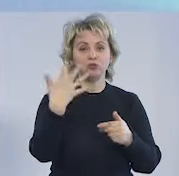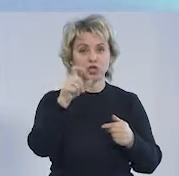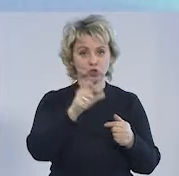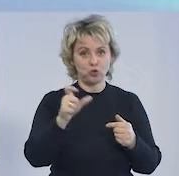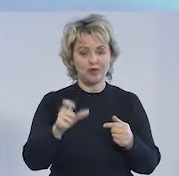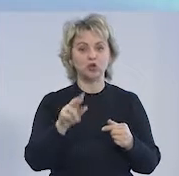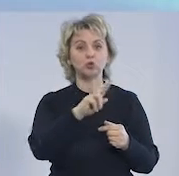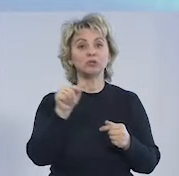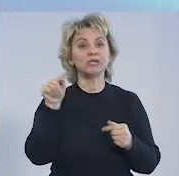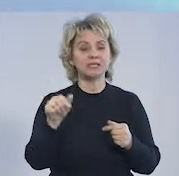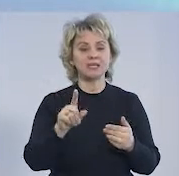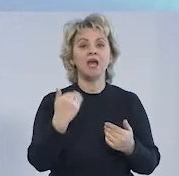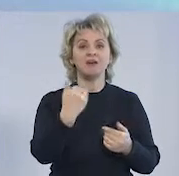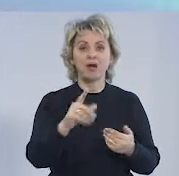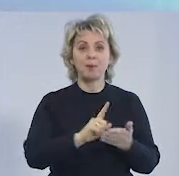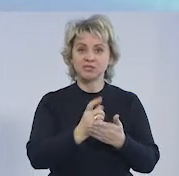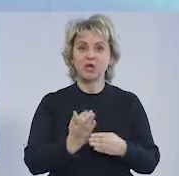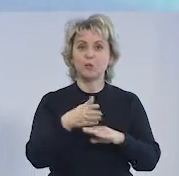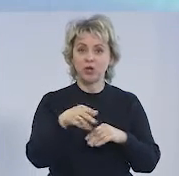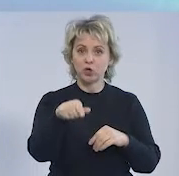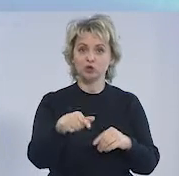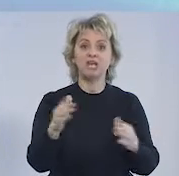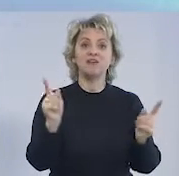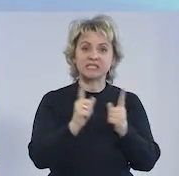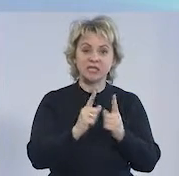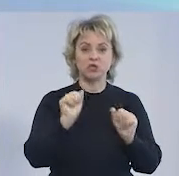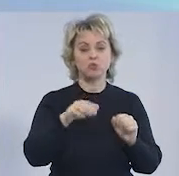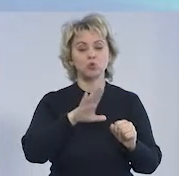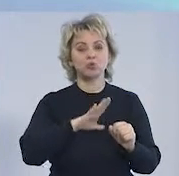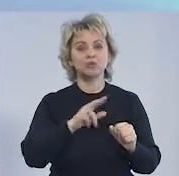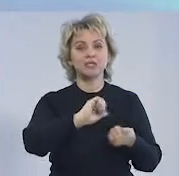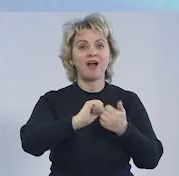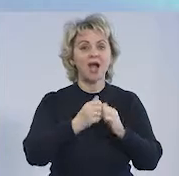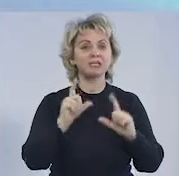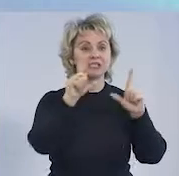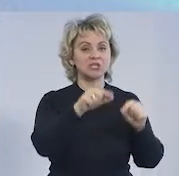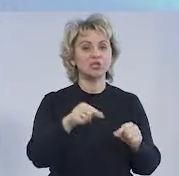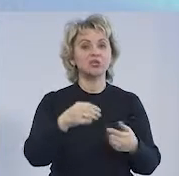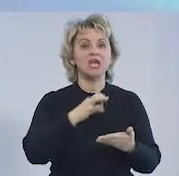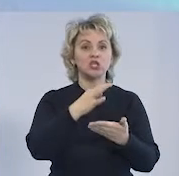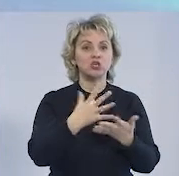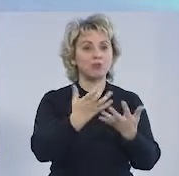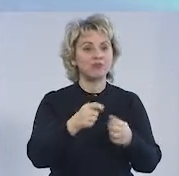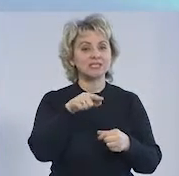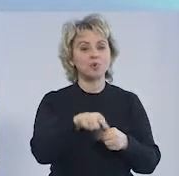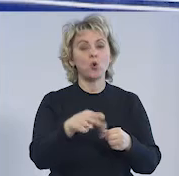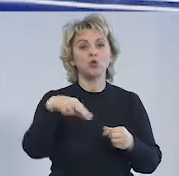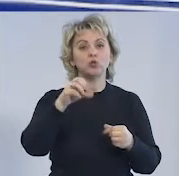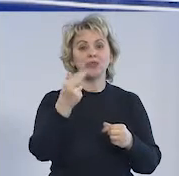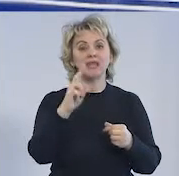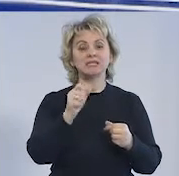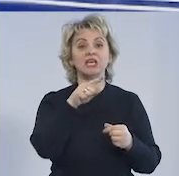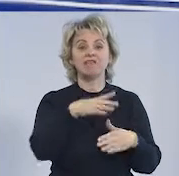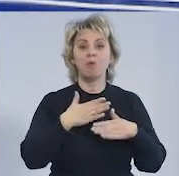5 человек. Кто-то из них к вам подойдет, или вы с ним встретитесь. Может быть, в Каменск ездите, даже интервью возьмете заодно, или в Донецк, и вам